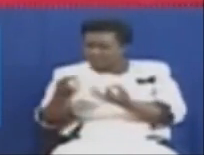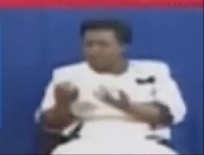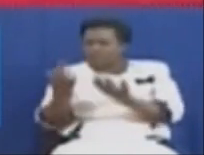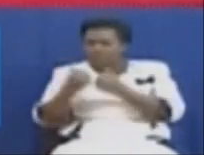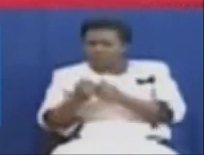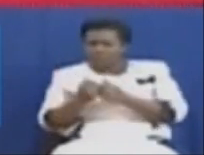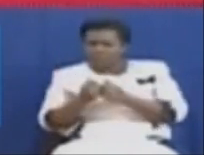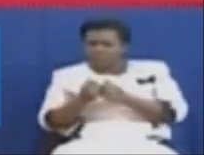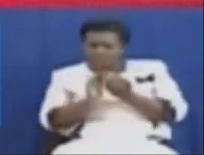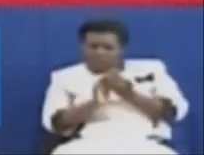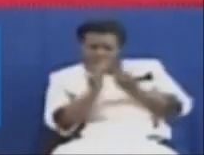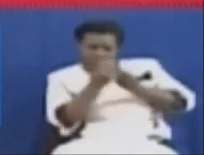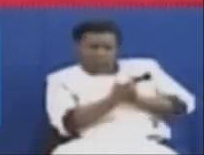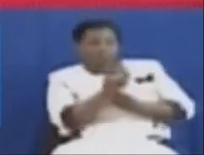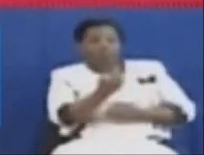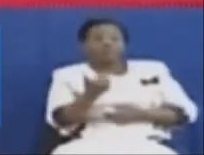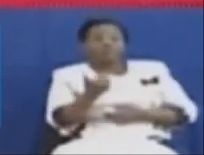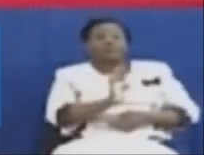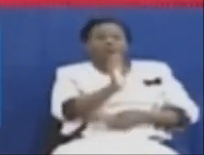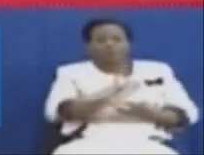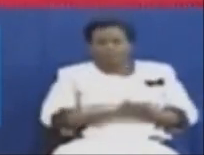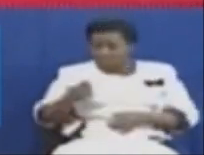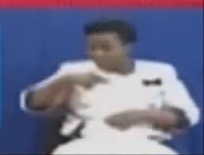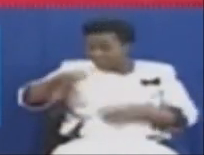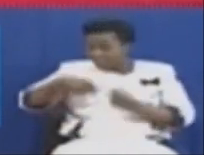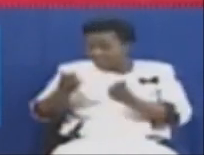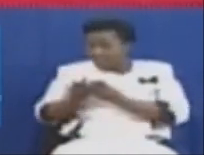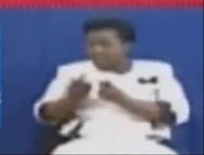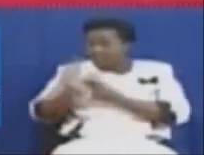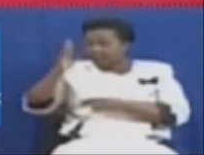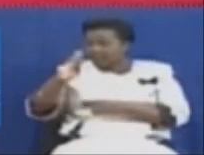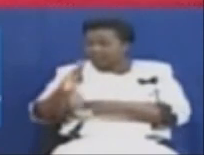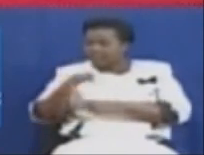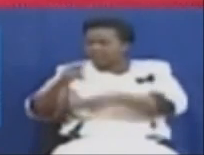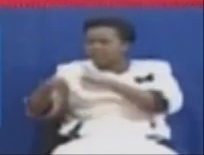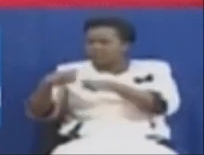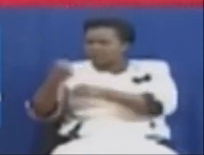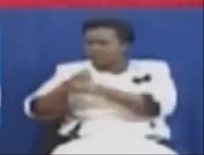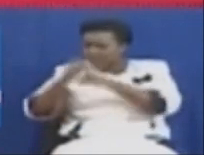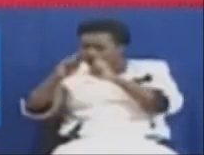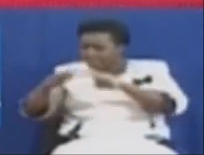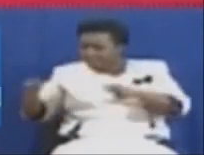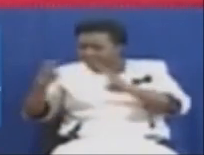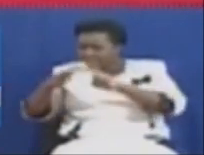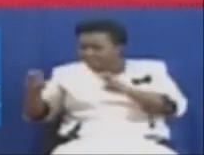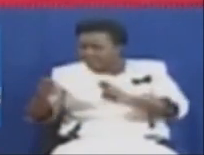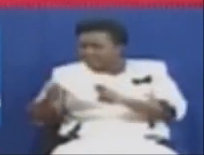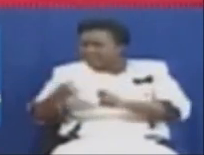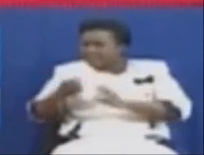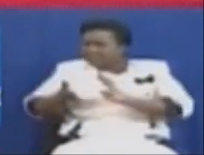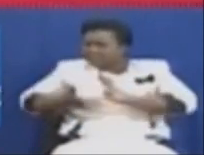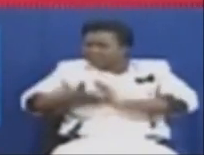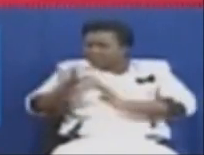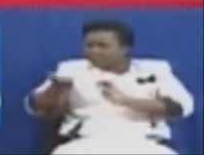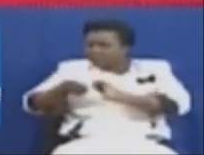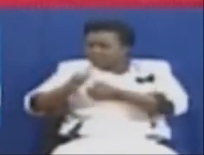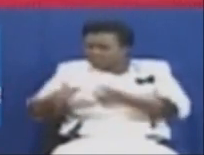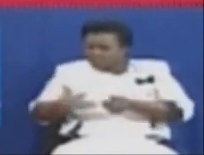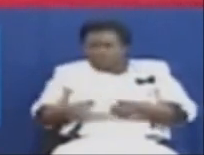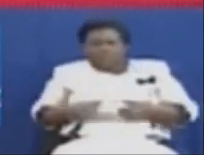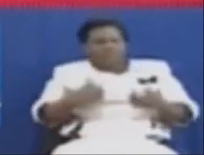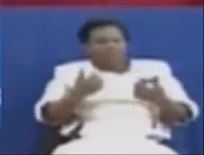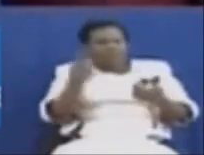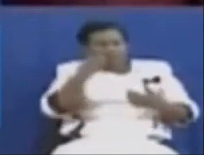Dodoma 337, Iringa 300, Mwanza 770 na Mbeya